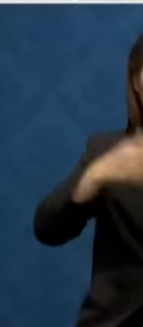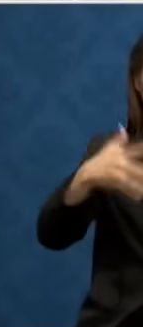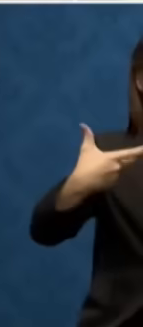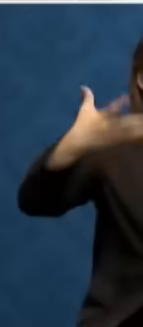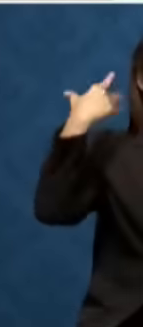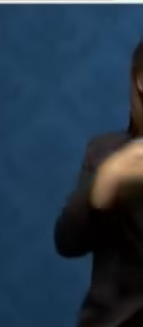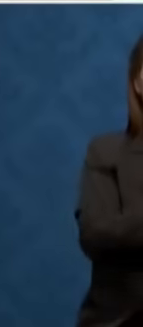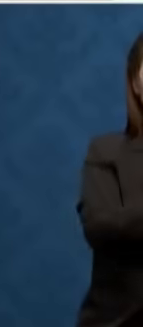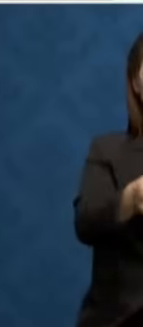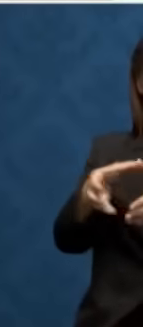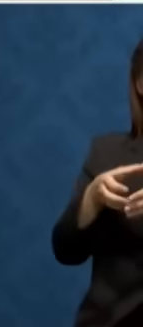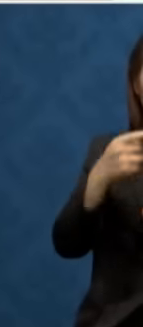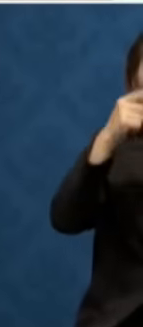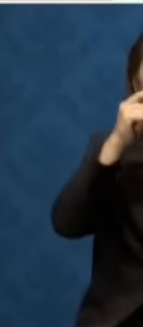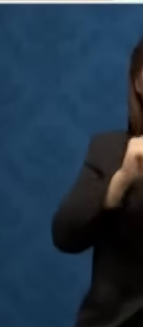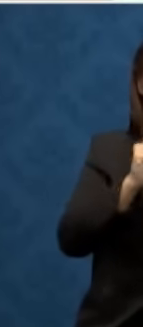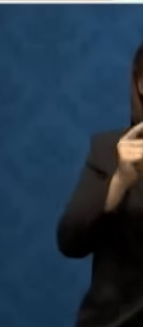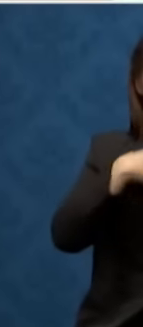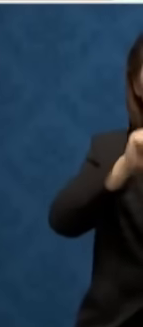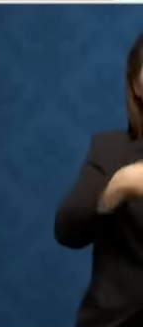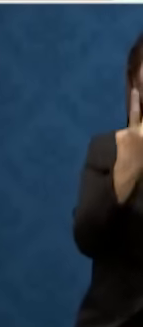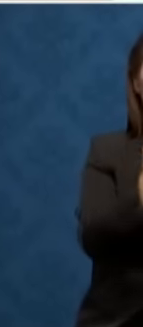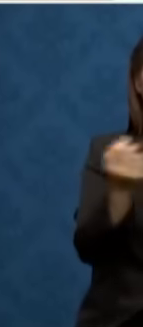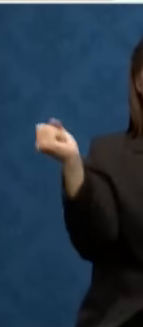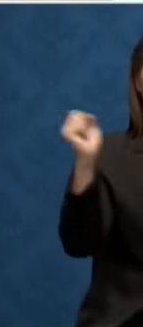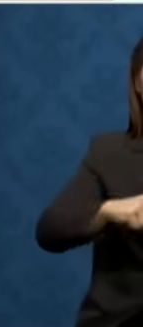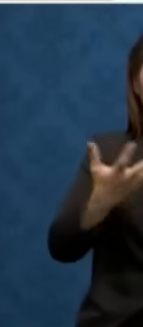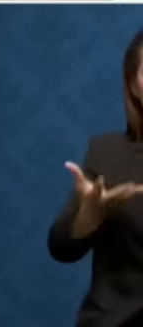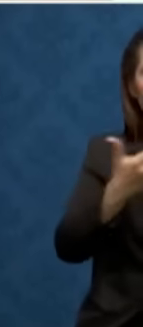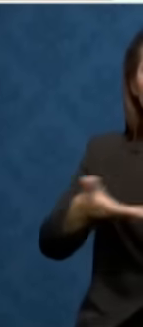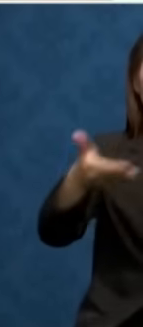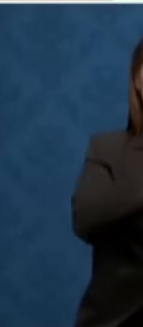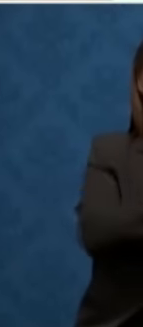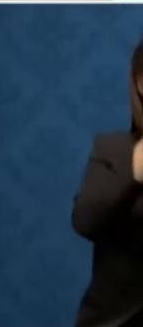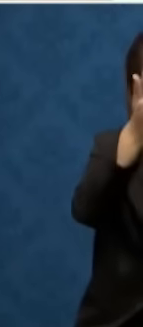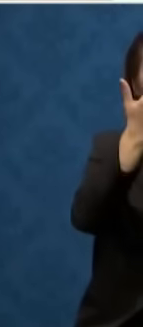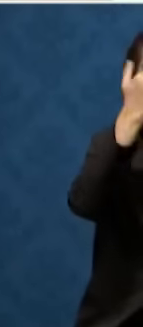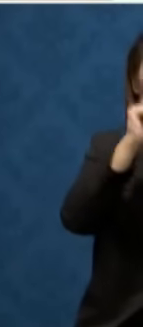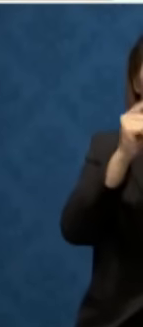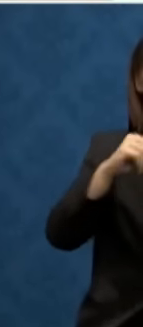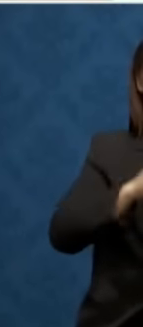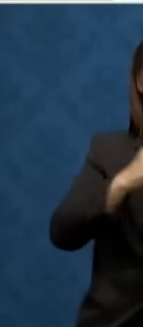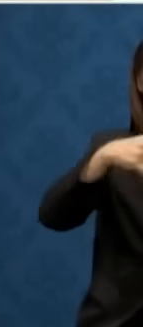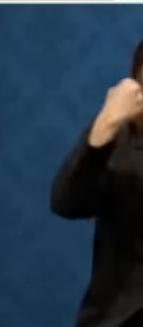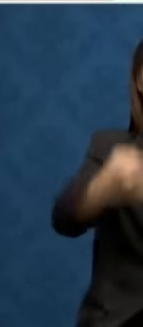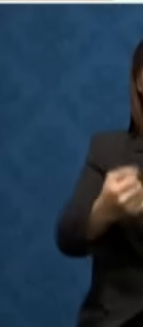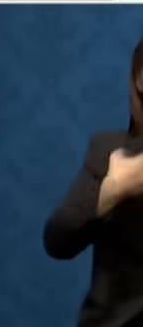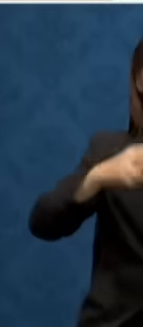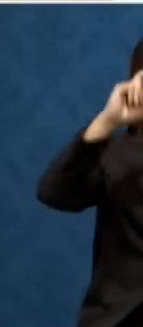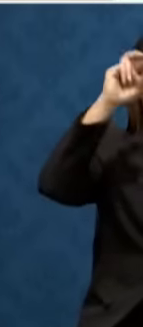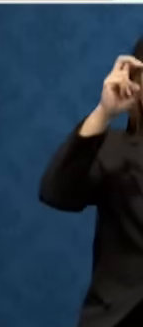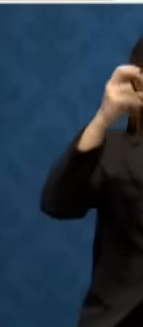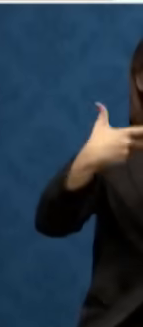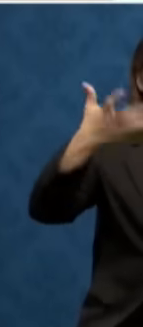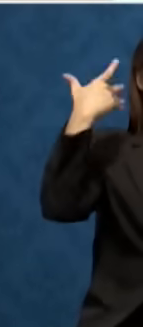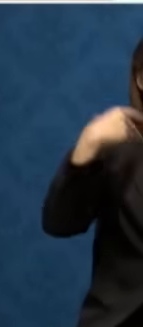คุณจุลพันธ์ก็เสนอว่าเราใช้เวลาประมาณ2ชั่วโมงแล้วลงมติหรือจะก่อนหน้าก็ได้นะครับก็จะได้จบไปว่ายัตติที่ท่านอัครเด